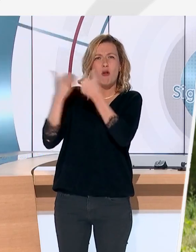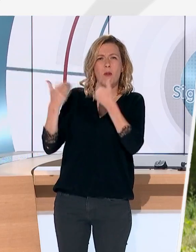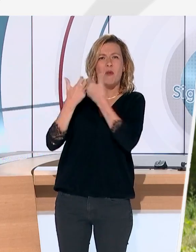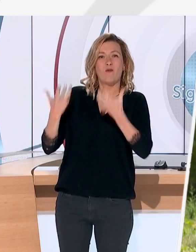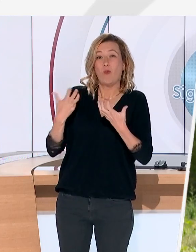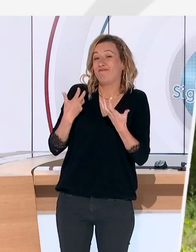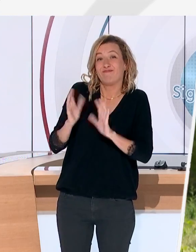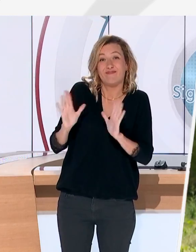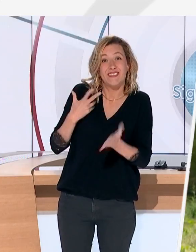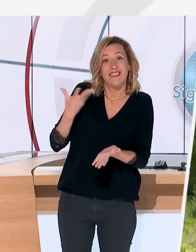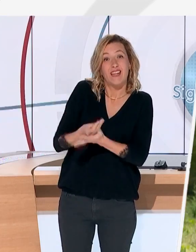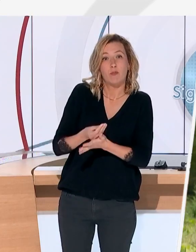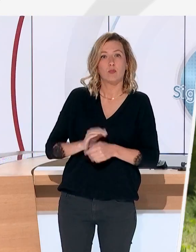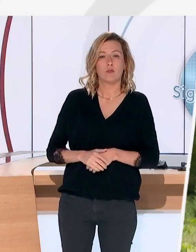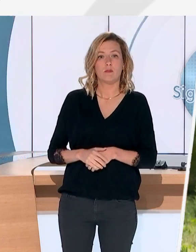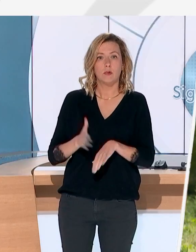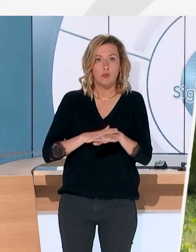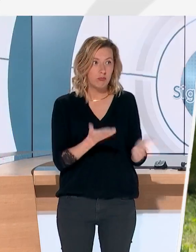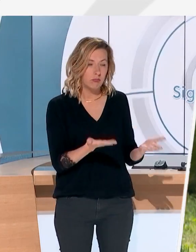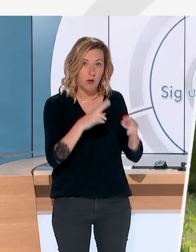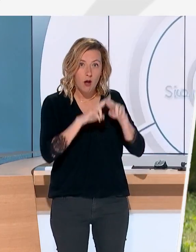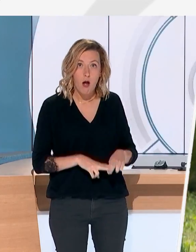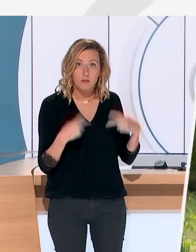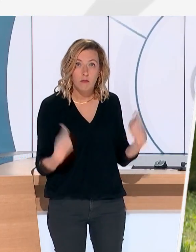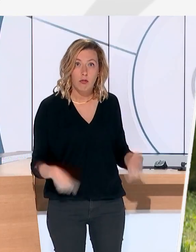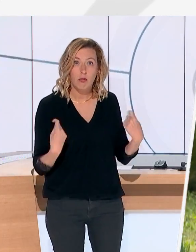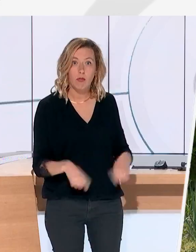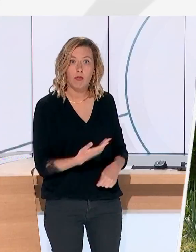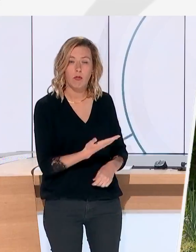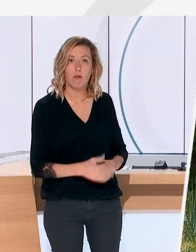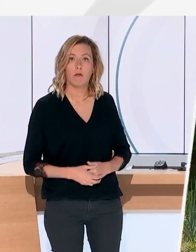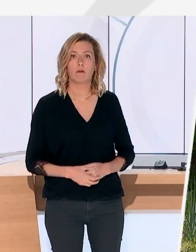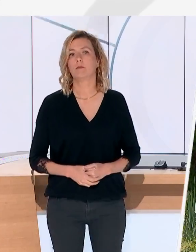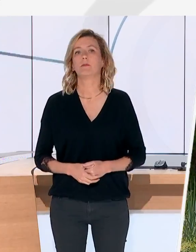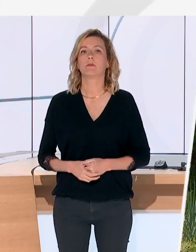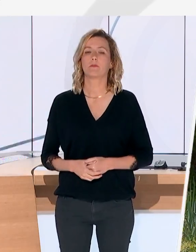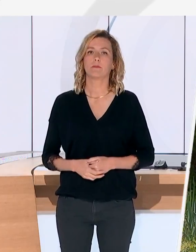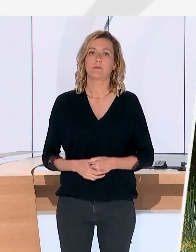non, on n'en a plus. Là, on en a encore beaucoup.